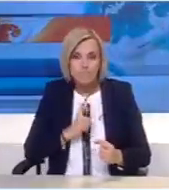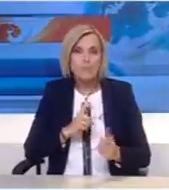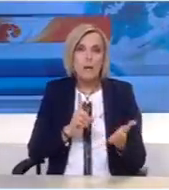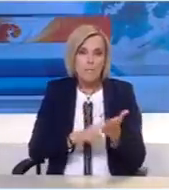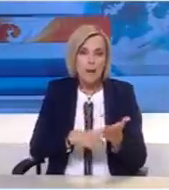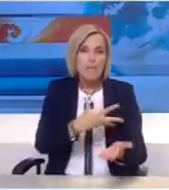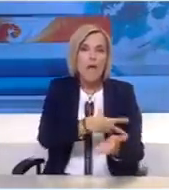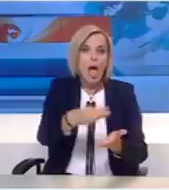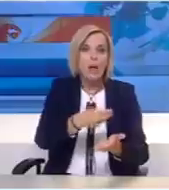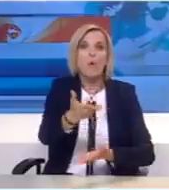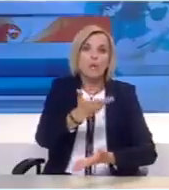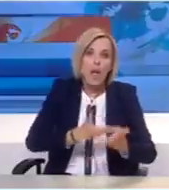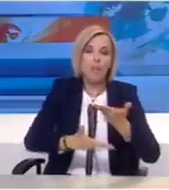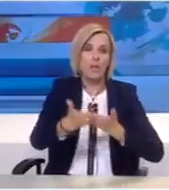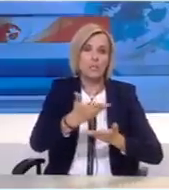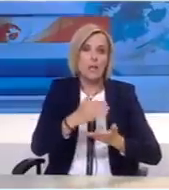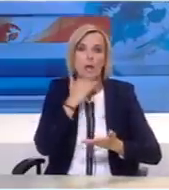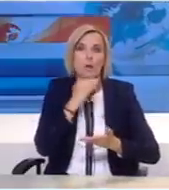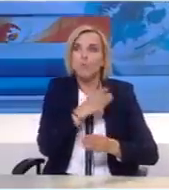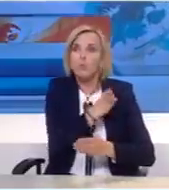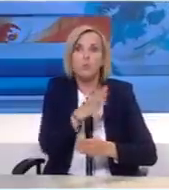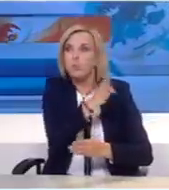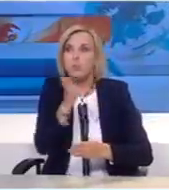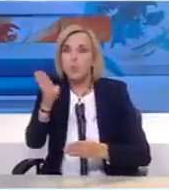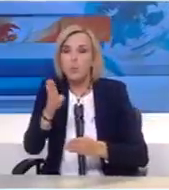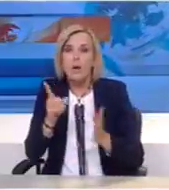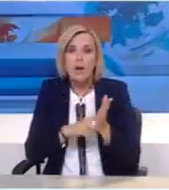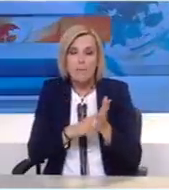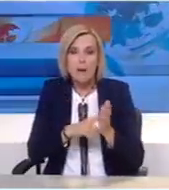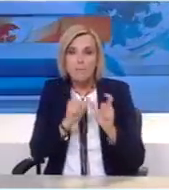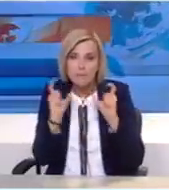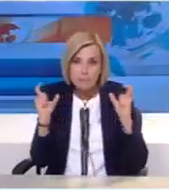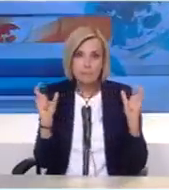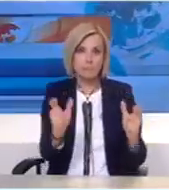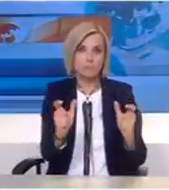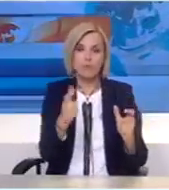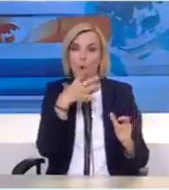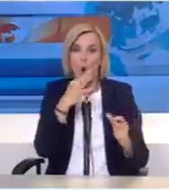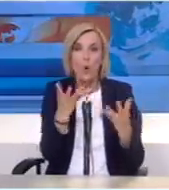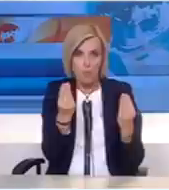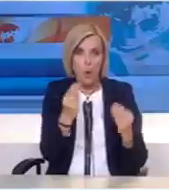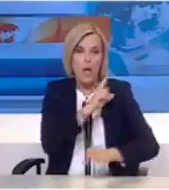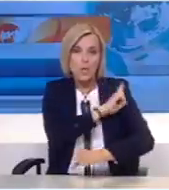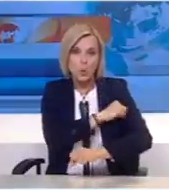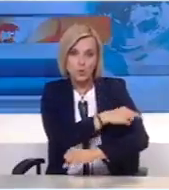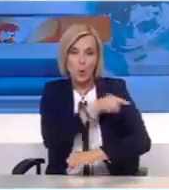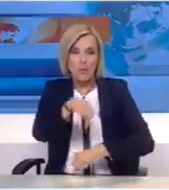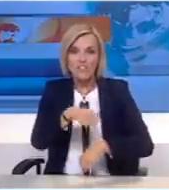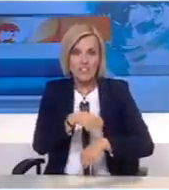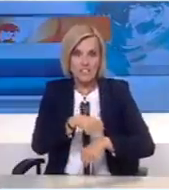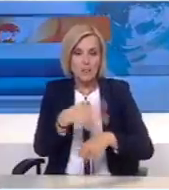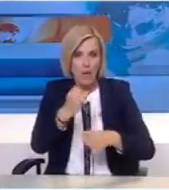δεν μπορείς αυτούς τους ανθρώπους να τους στείλεις σε κάποια άλλη κλινική η οποία έχει κορονοϊό, γιατί αν δεν έχουν την